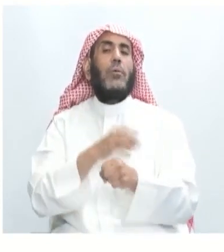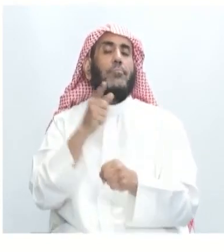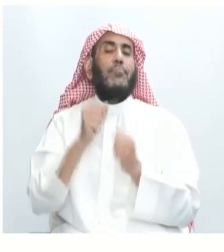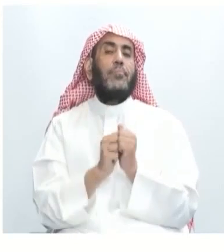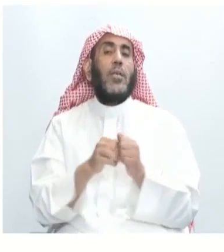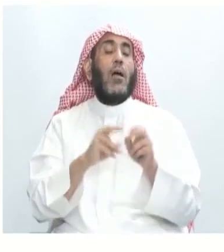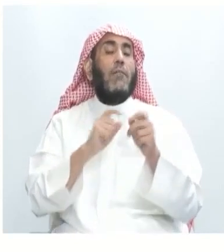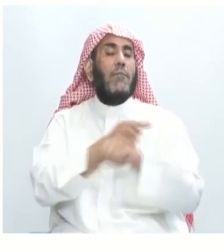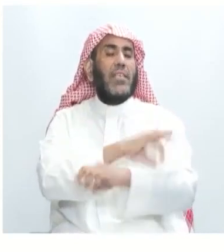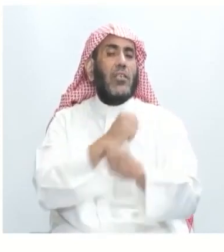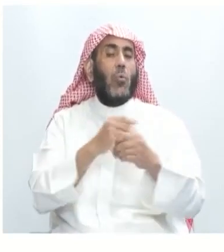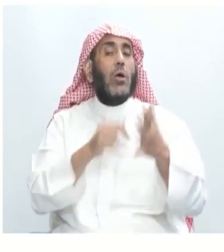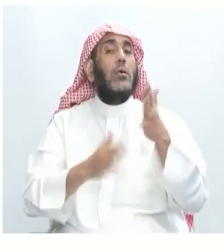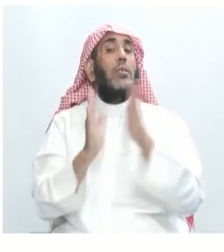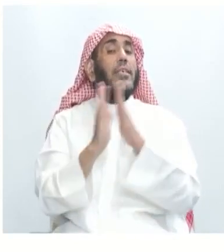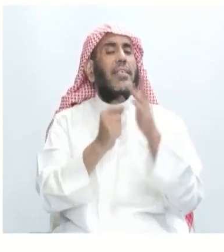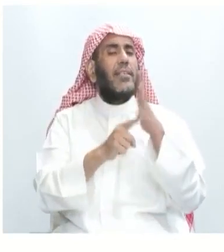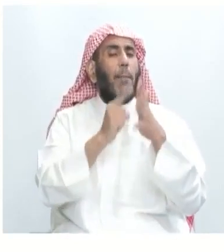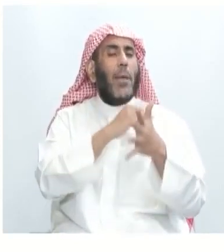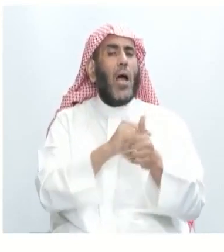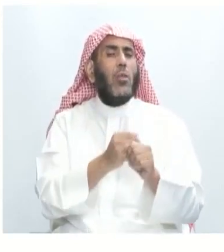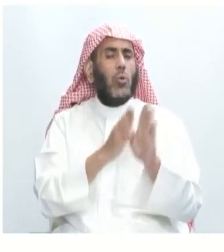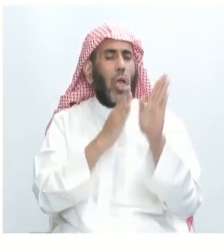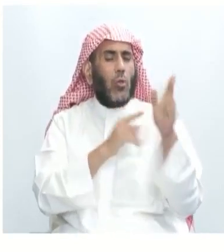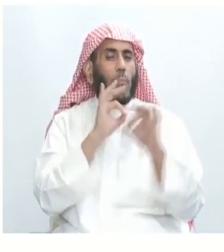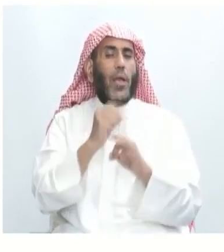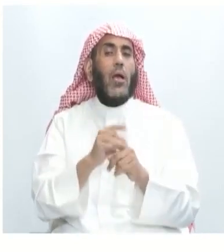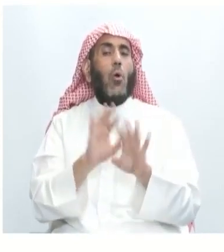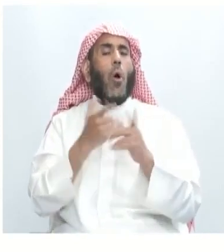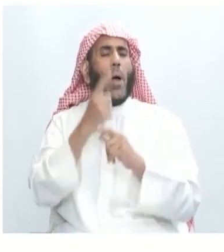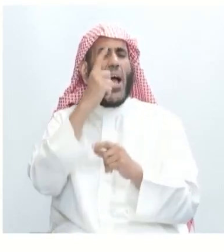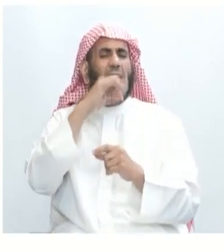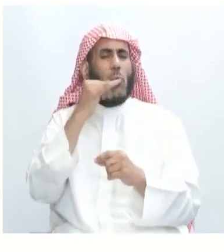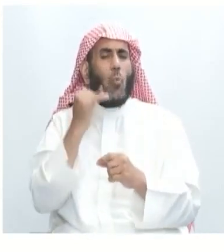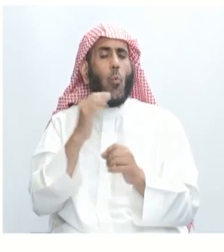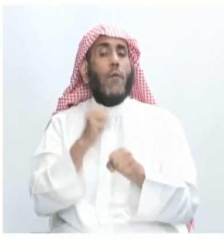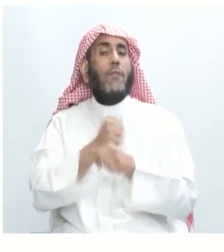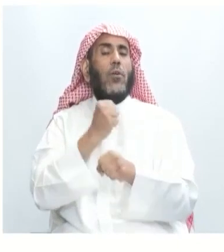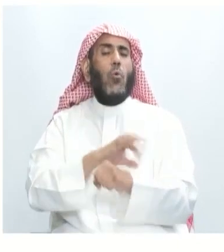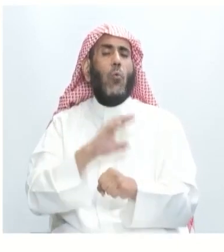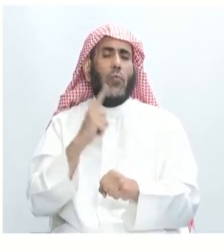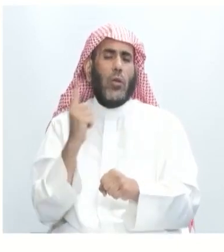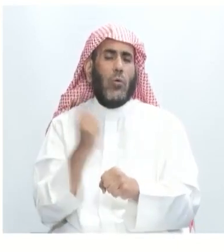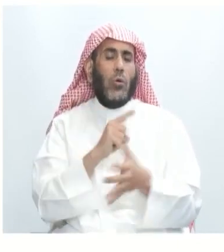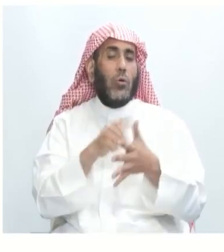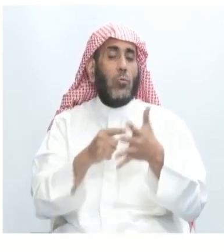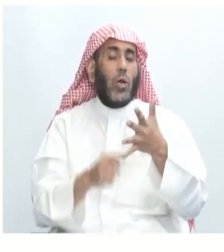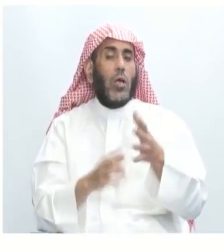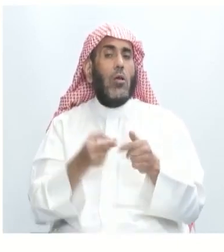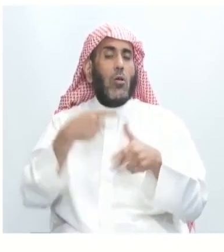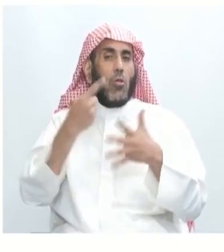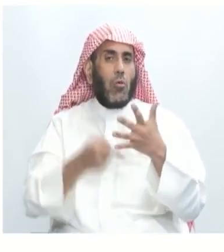تقوم بها في التجربه رتب الخطوات التي يجب اتباعها والتقيد بها وكذلك وما يجب ايضا فعله في كل خطوه ثم